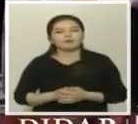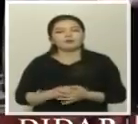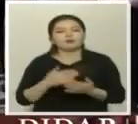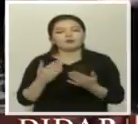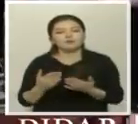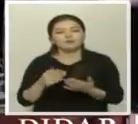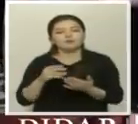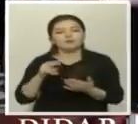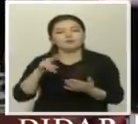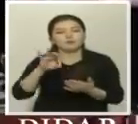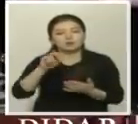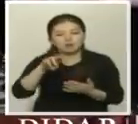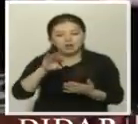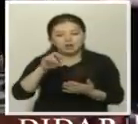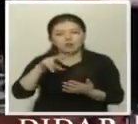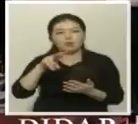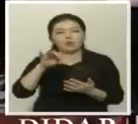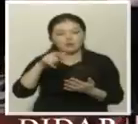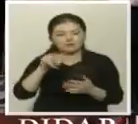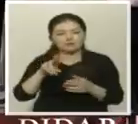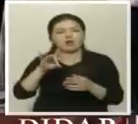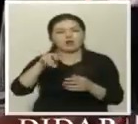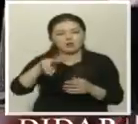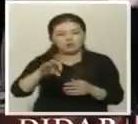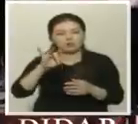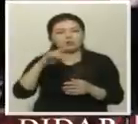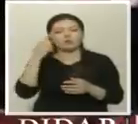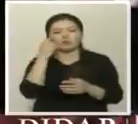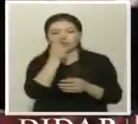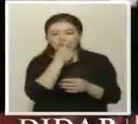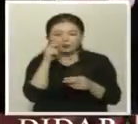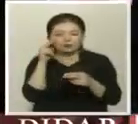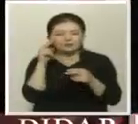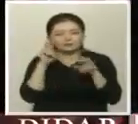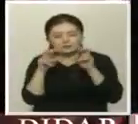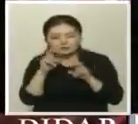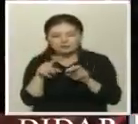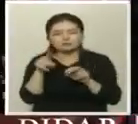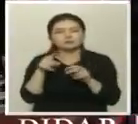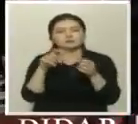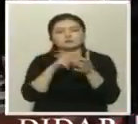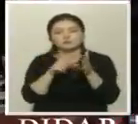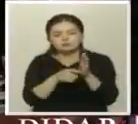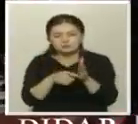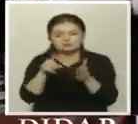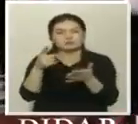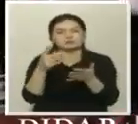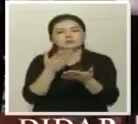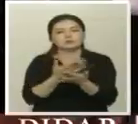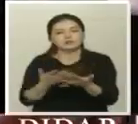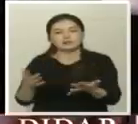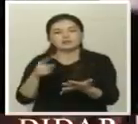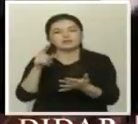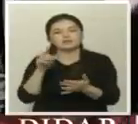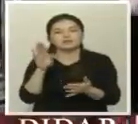Травматология, лор бөлімі, оңалту орталығы, жұқпалы аурулар бөлімі, жас нәрестелер бөлімі, ересек балалар